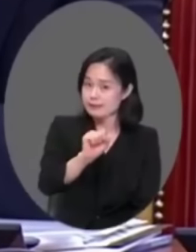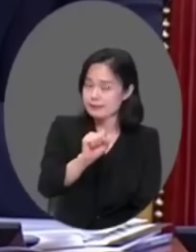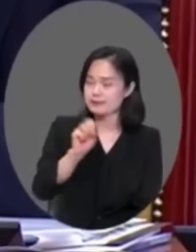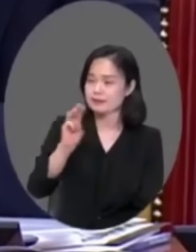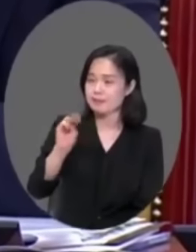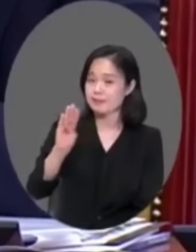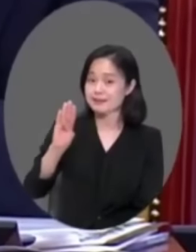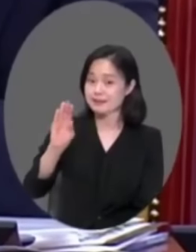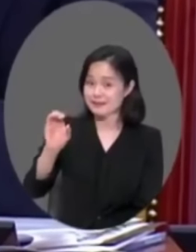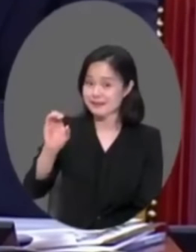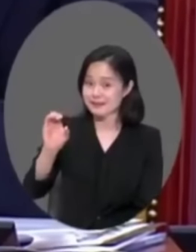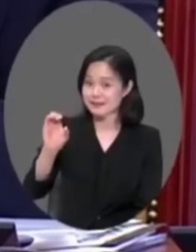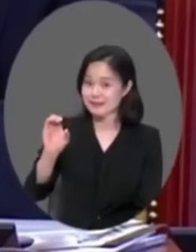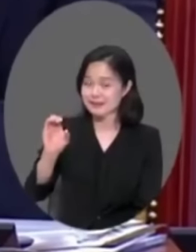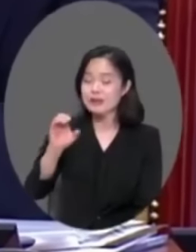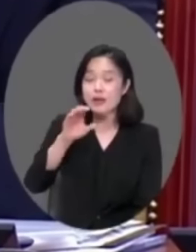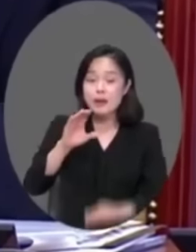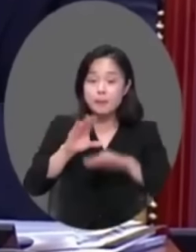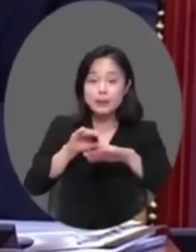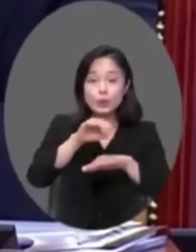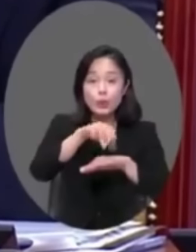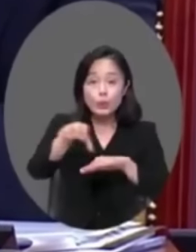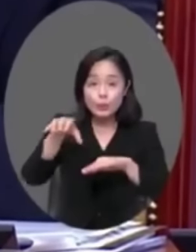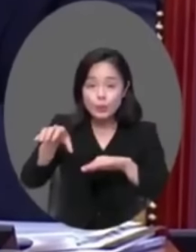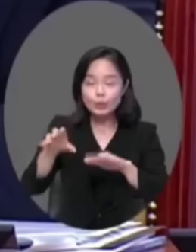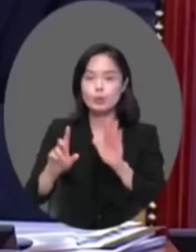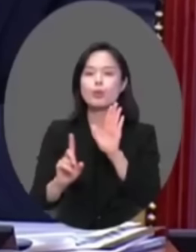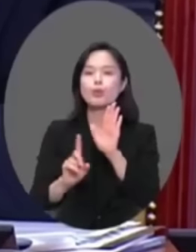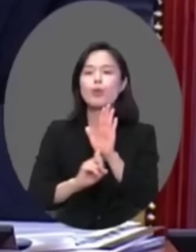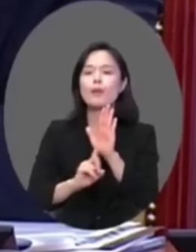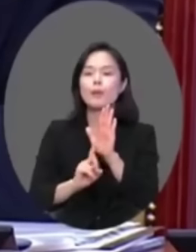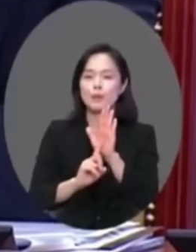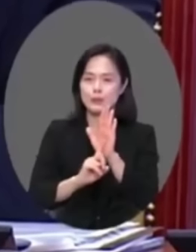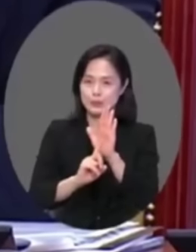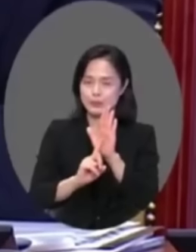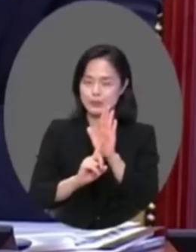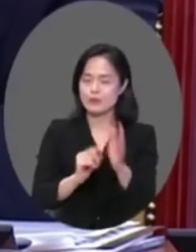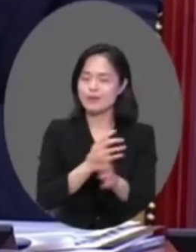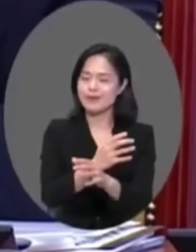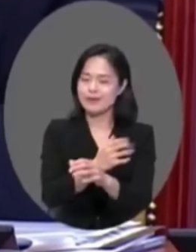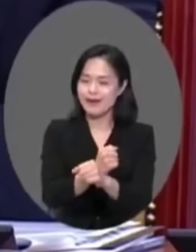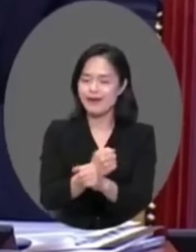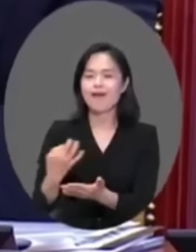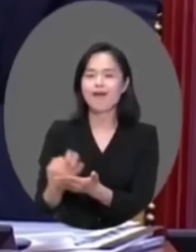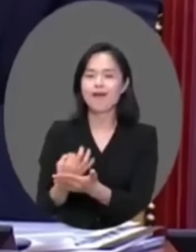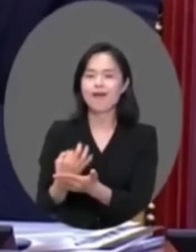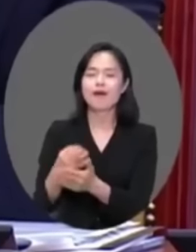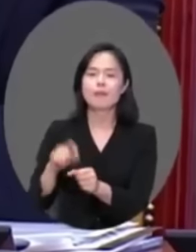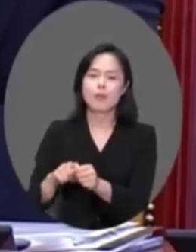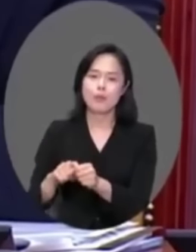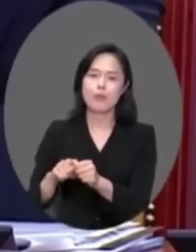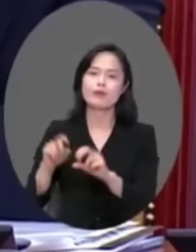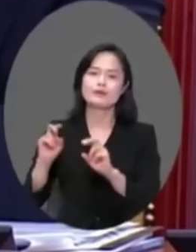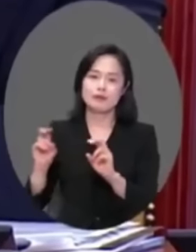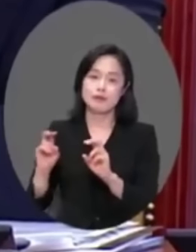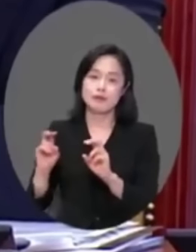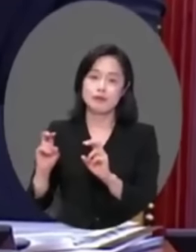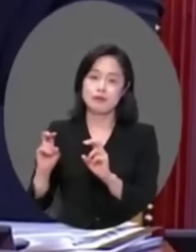방송 광고 판매 회사예요 기본적으로 광고 회사도 아니고 광고 기획사도 아니고 전